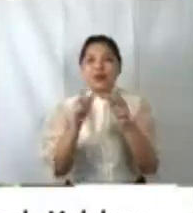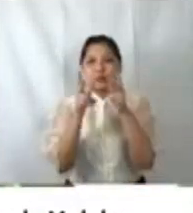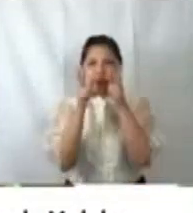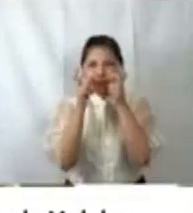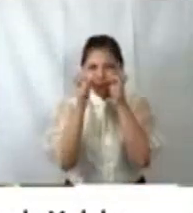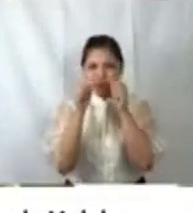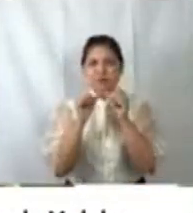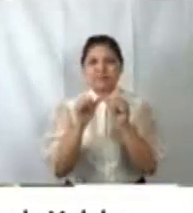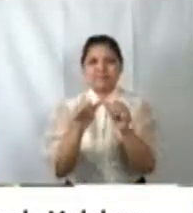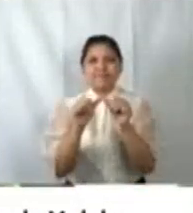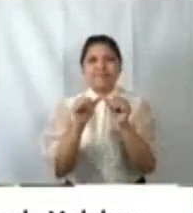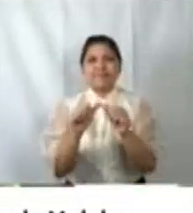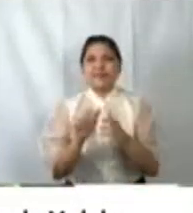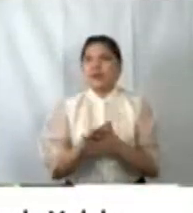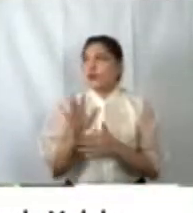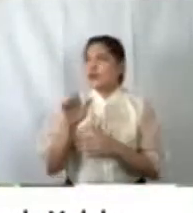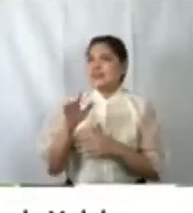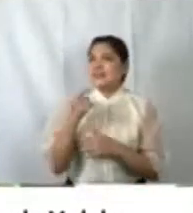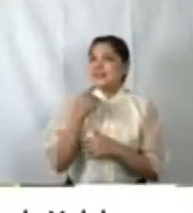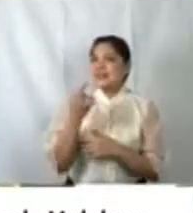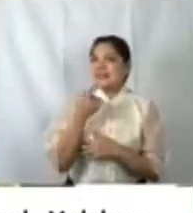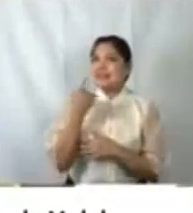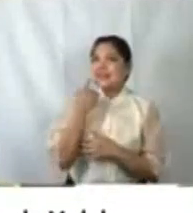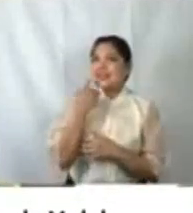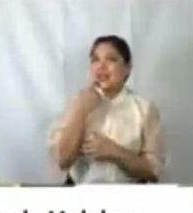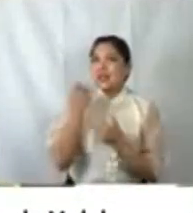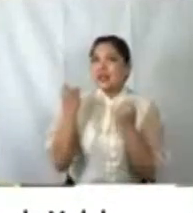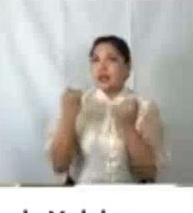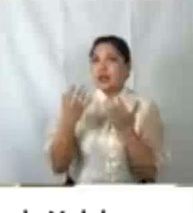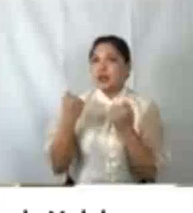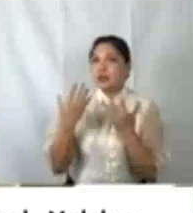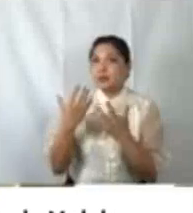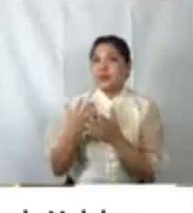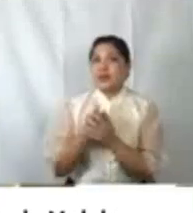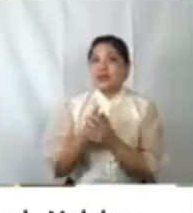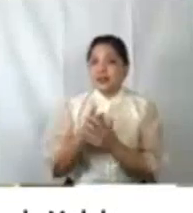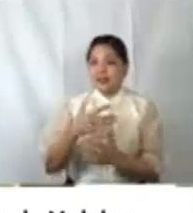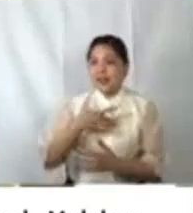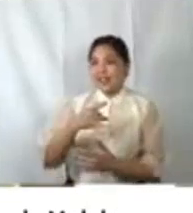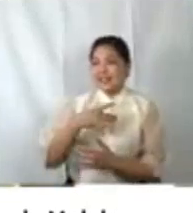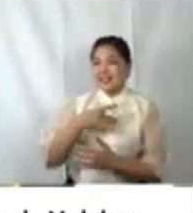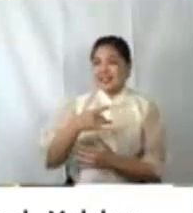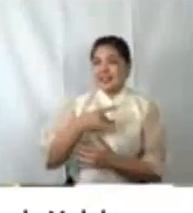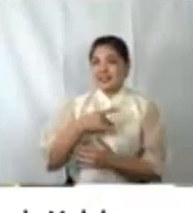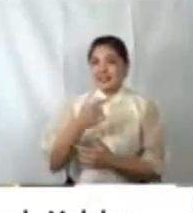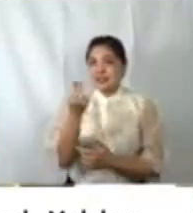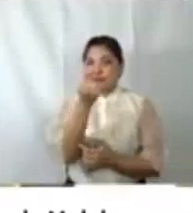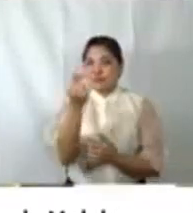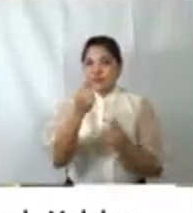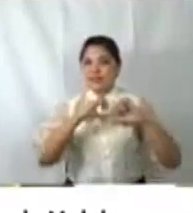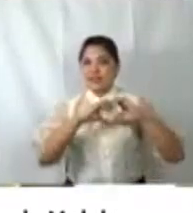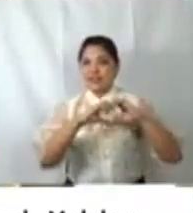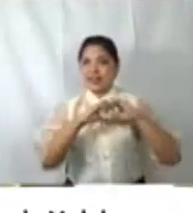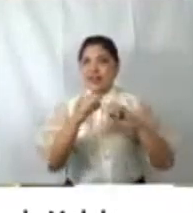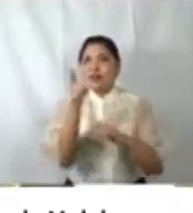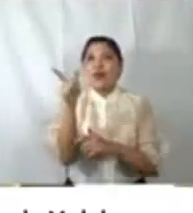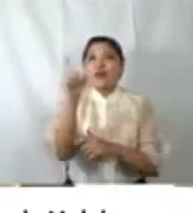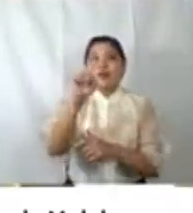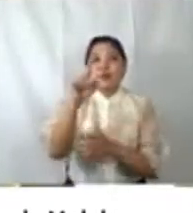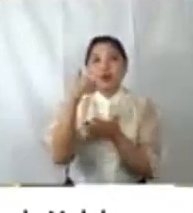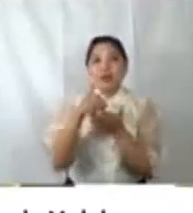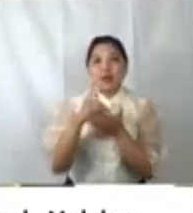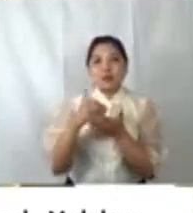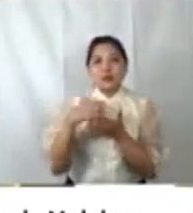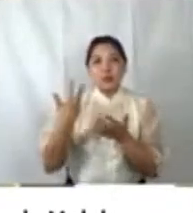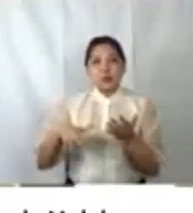nakatutok sa atin. Siya nga pala, banggitin ko lang, kanina, ang dami nating likes at hearts. Umabot tayo ng 21,000.